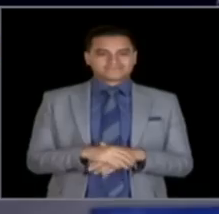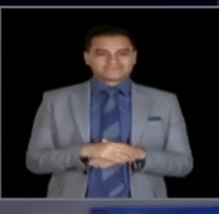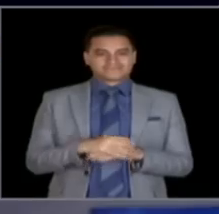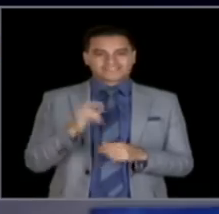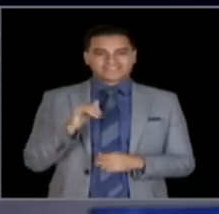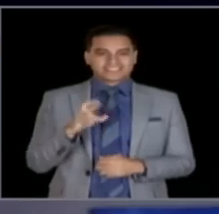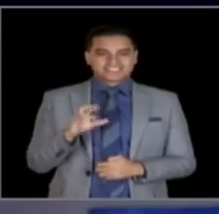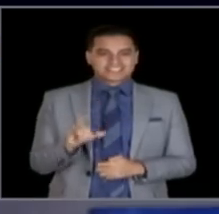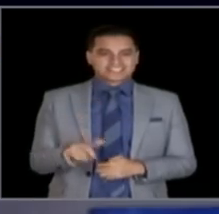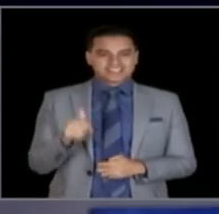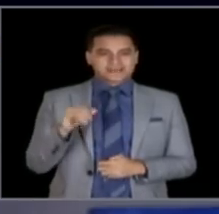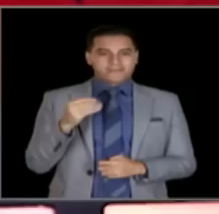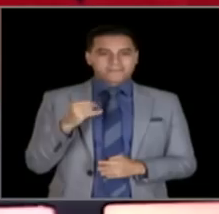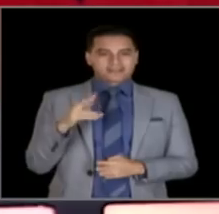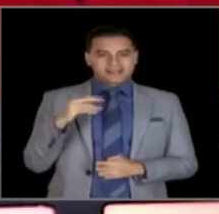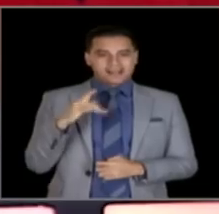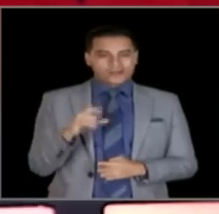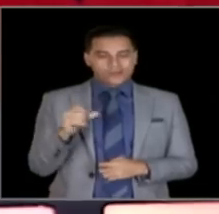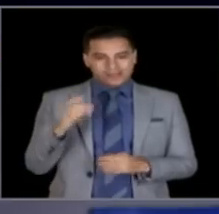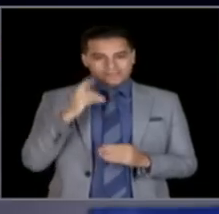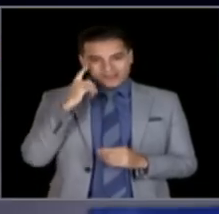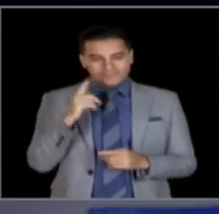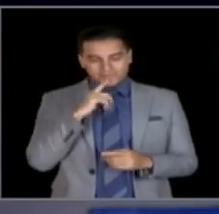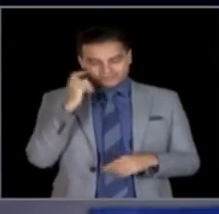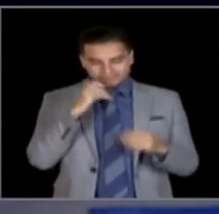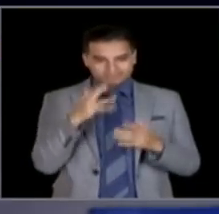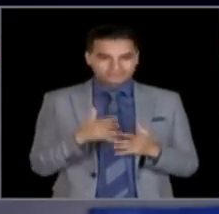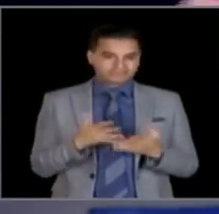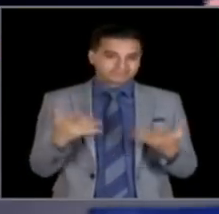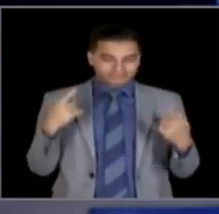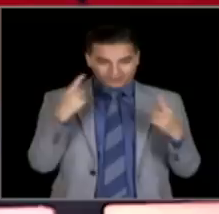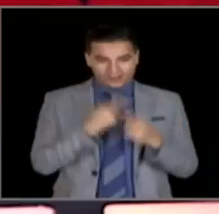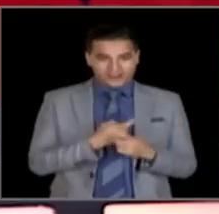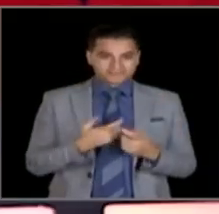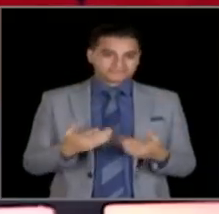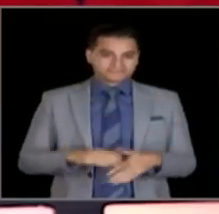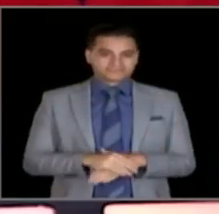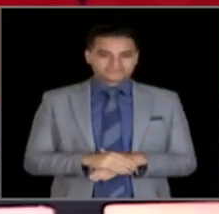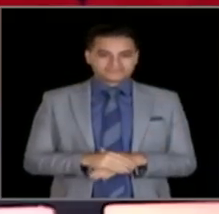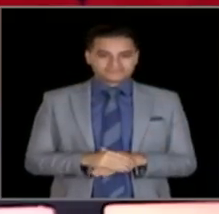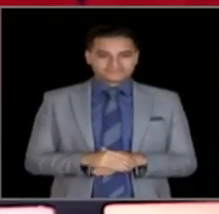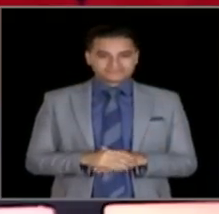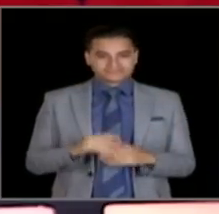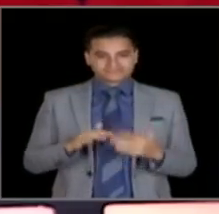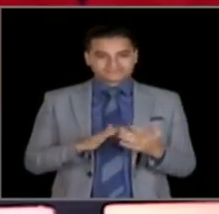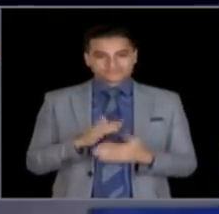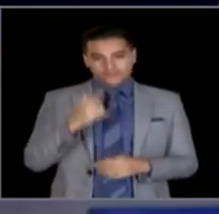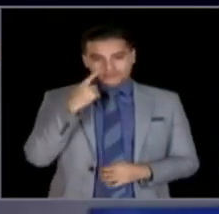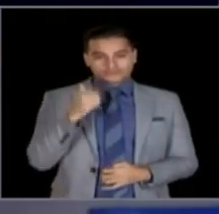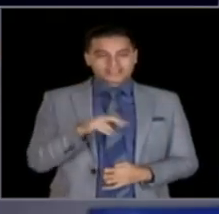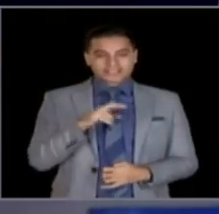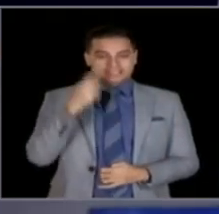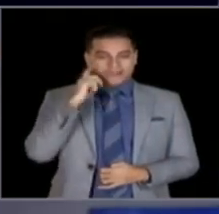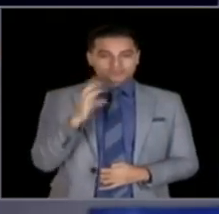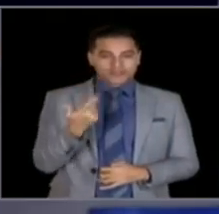الحلو. شايف، في إجابات موجودة بس الواحد في تحت الضغط ما بيلحقش يفكر. مشكلة. تعالي نشوف الأسئلة